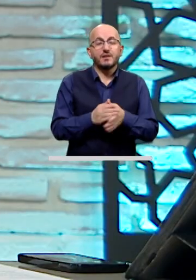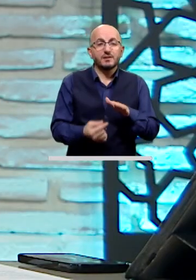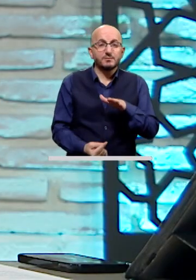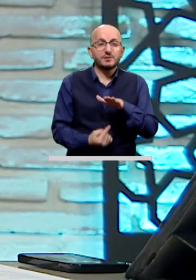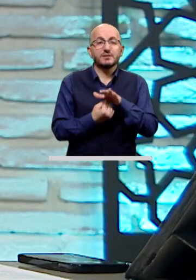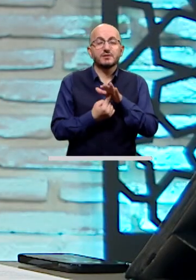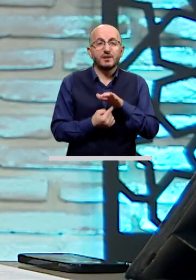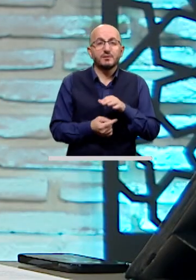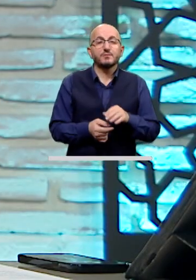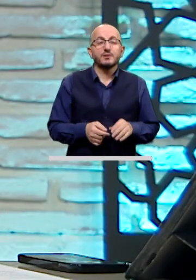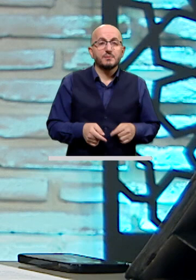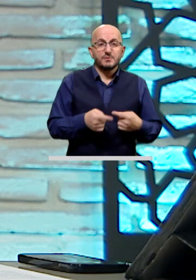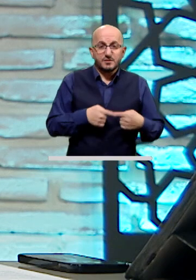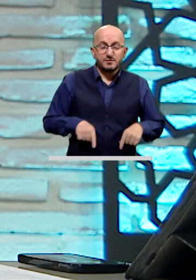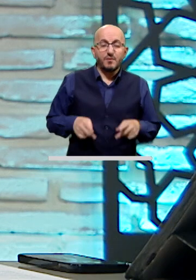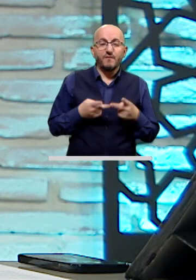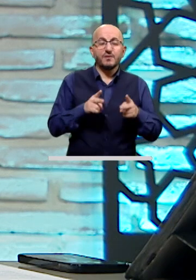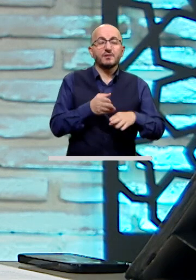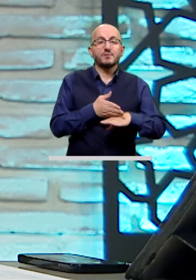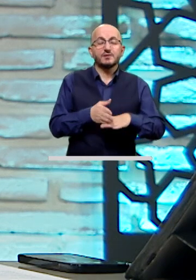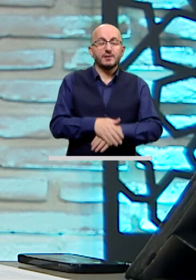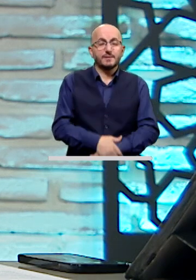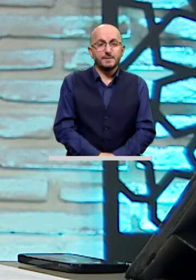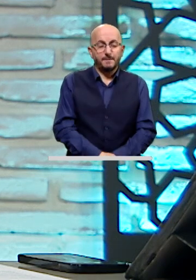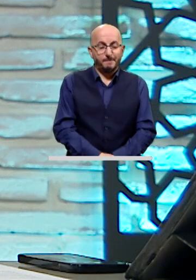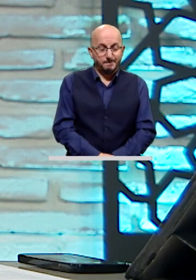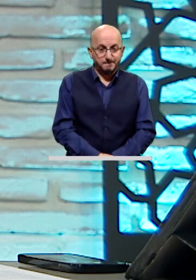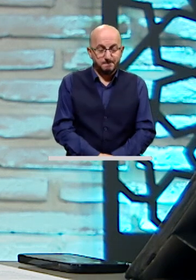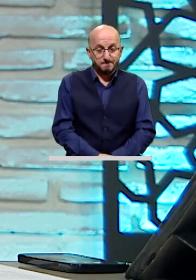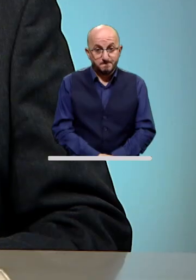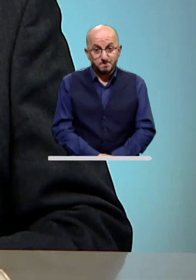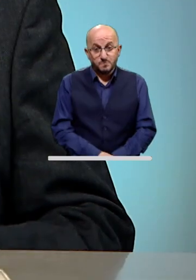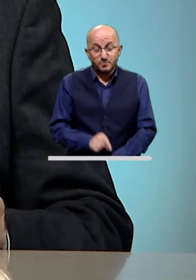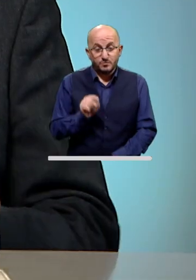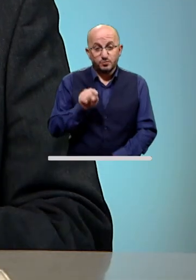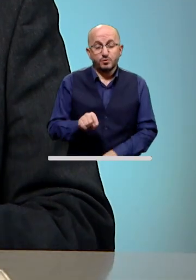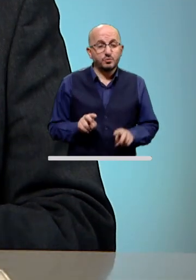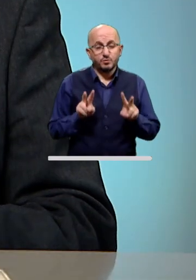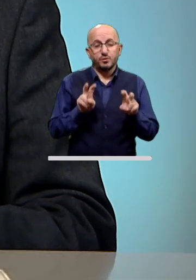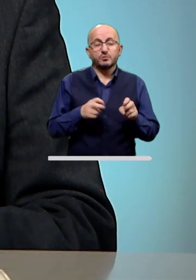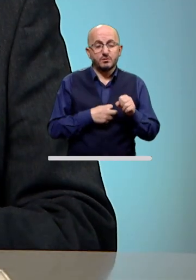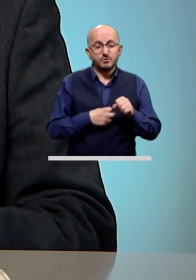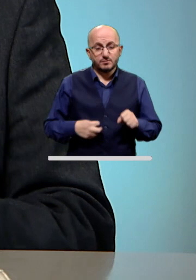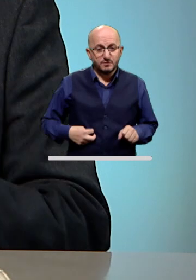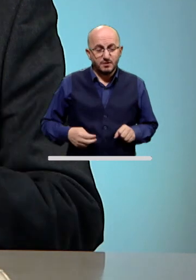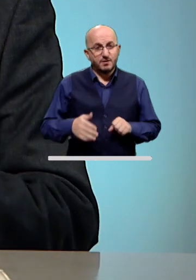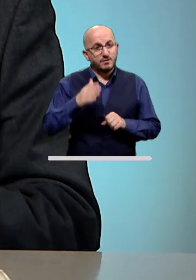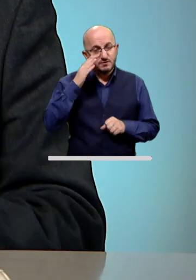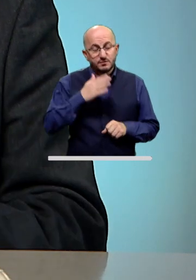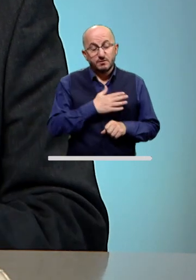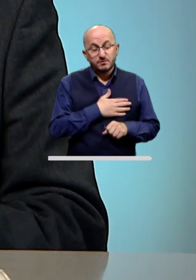bile mutlaka bizim affedilmemize vesile, değil mi? Evet. Şimdi bu konuda Resulullah Aleyhisselam